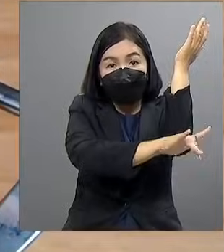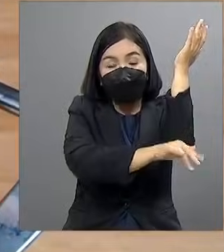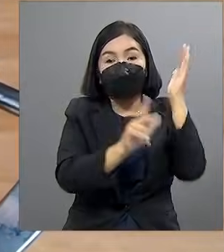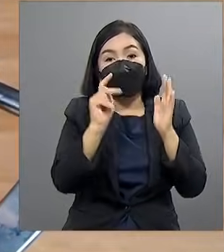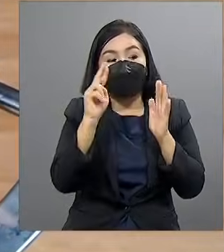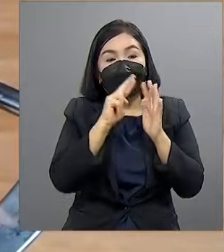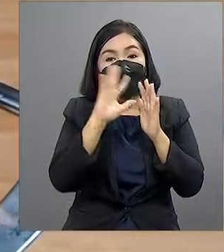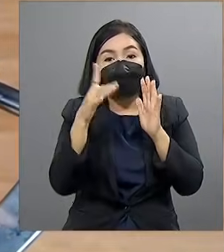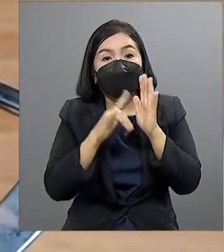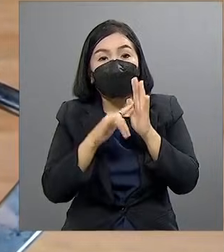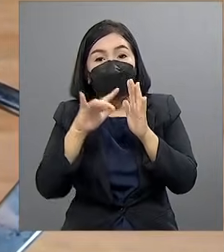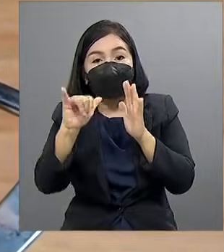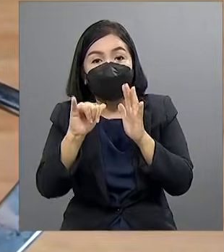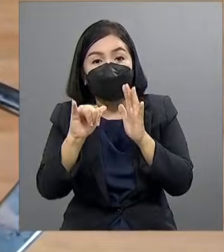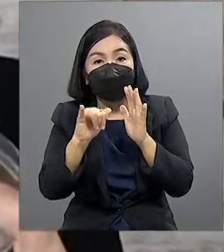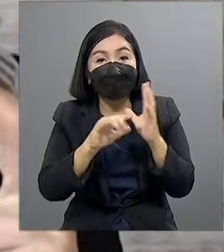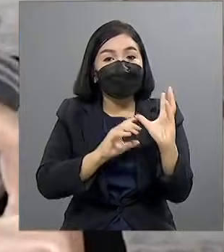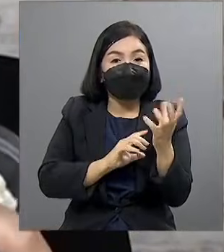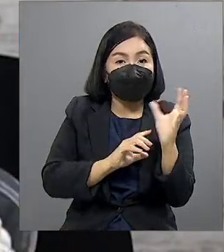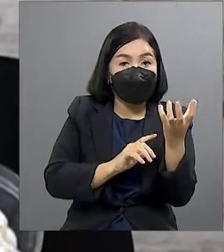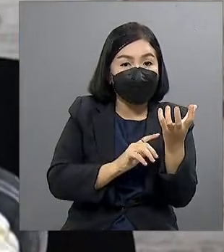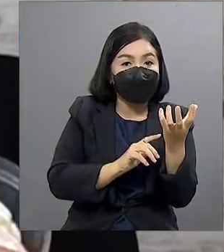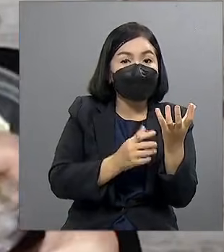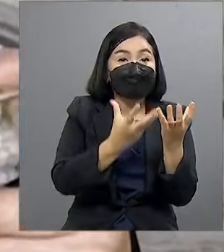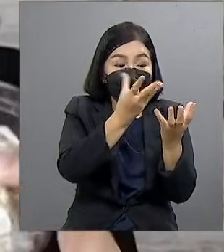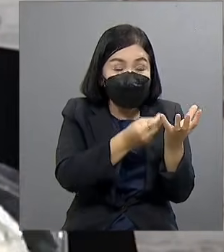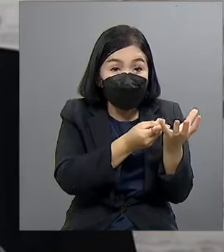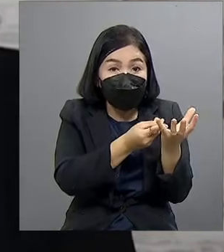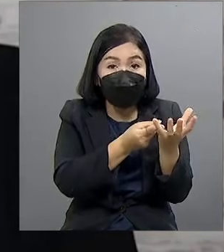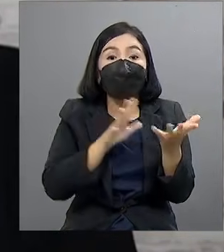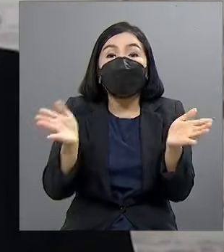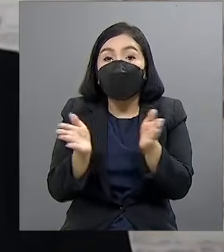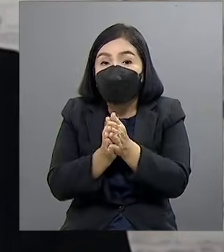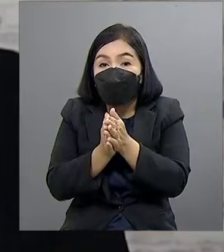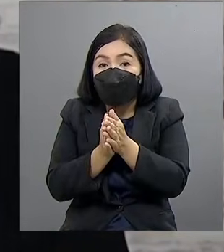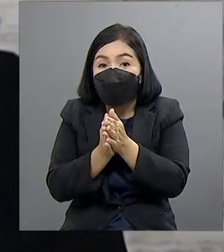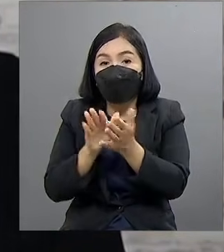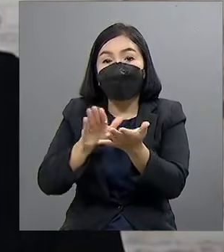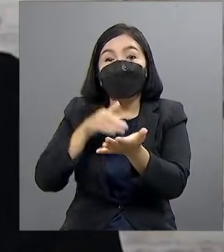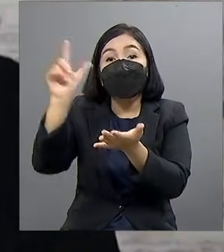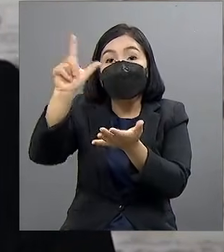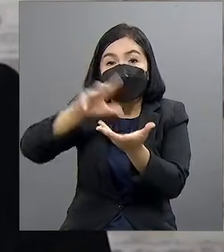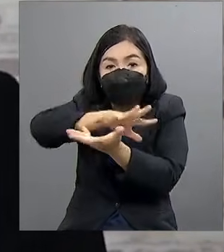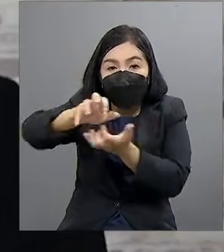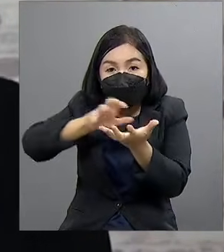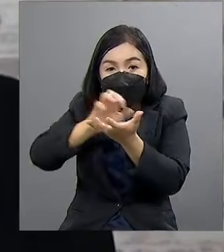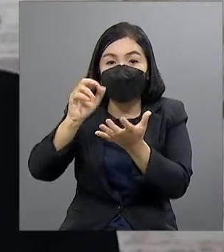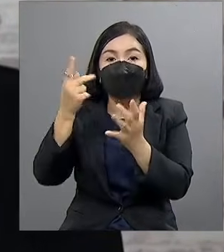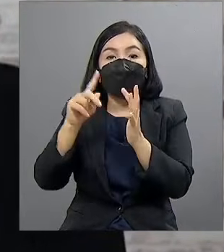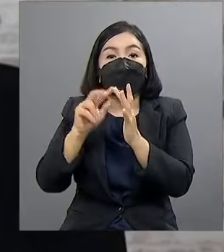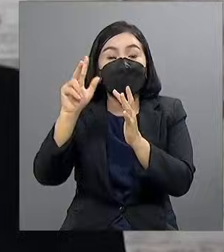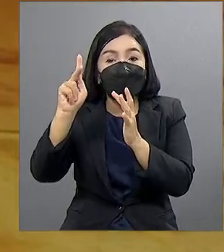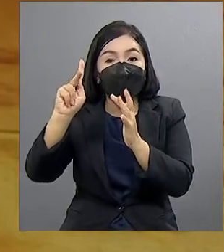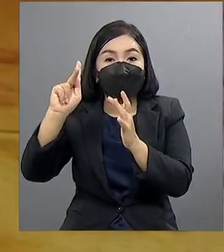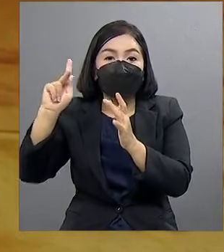ไปเนี่ยเรามาทำเป็นคุกกี้อร่อยมากๆหอมมากๆเลยไปดูขั้นตอนและวิธีทำพร้อมๆกันในคลิปนี้ครับท้ายคลิปคำนวณต้นทุนให้ดูเห